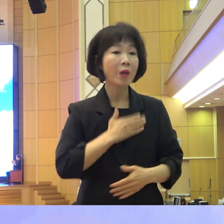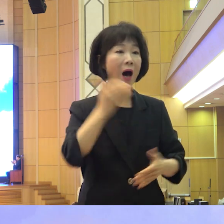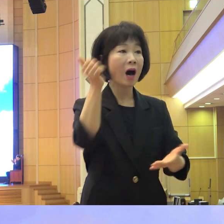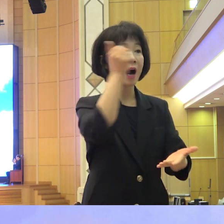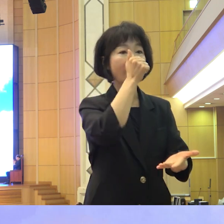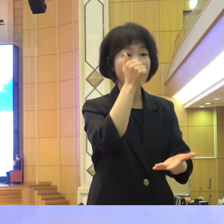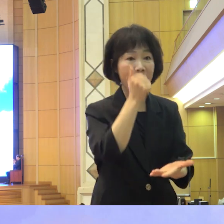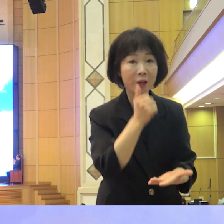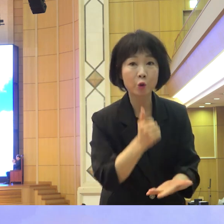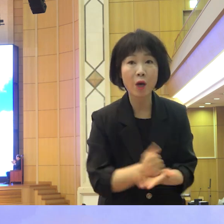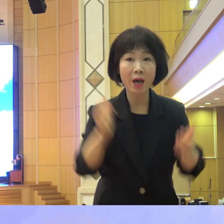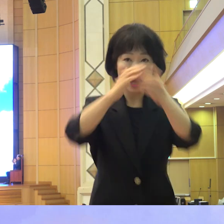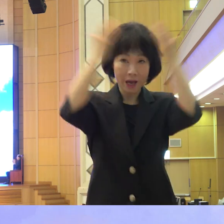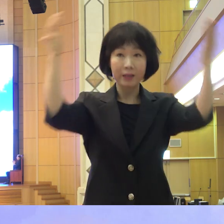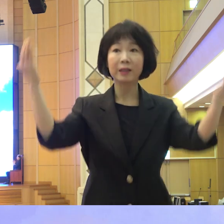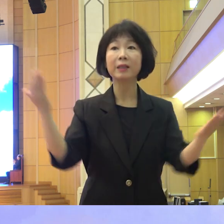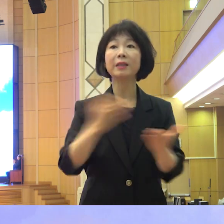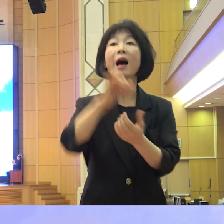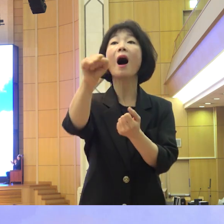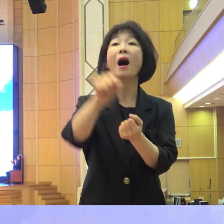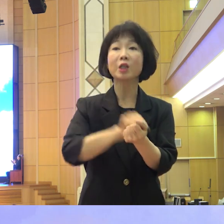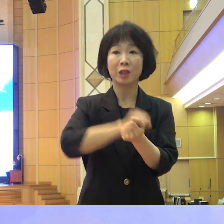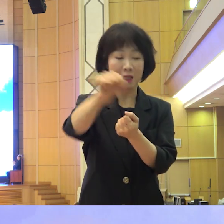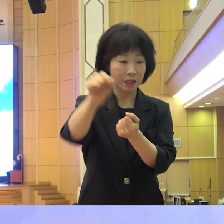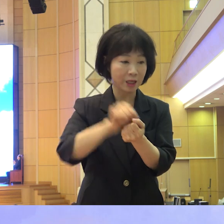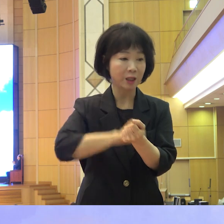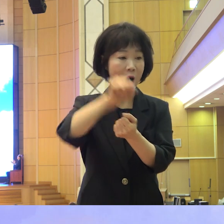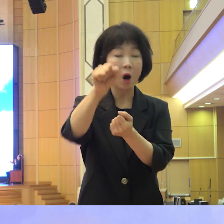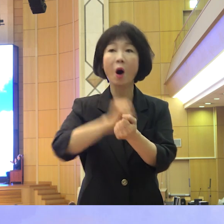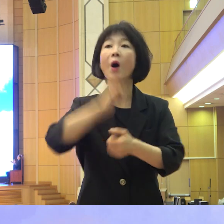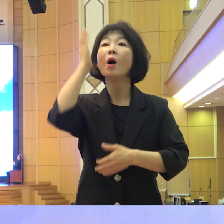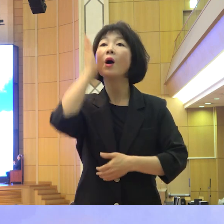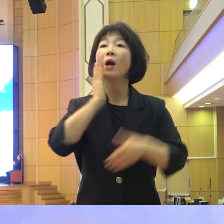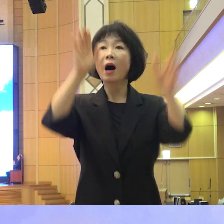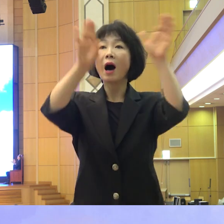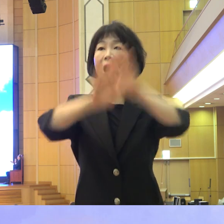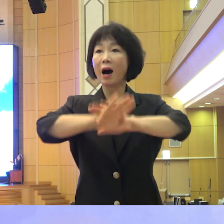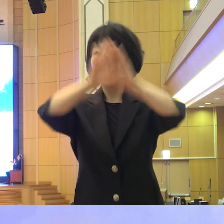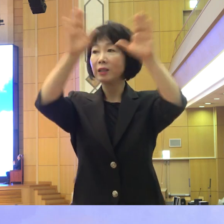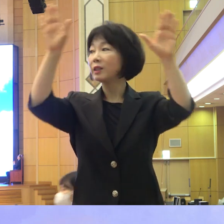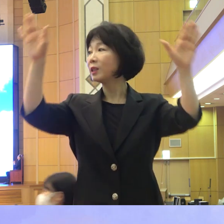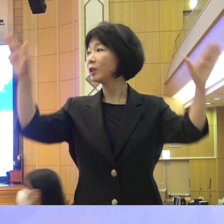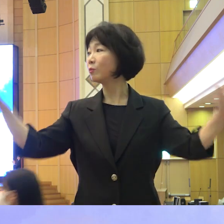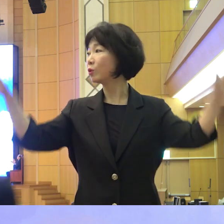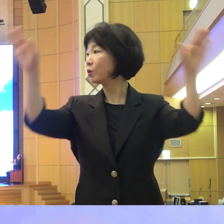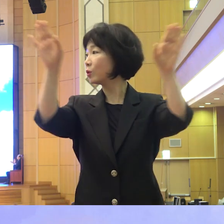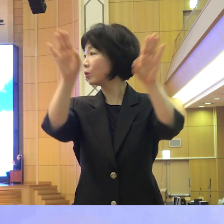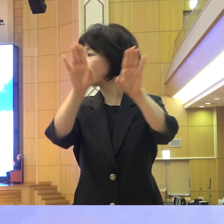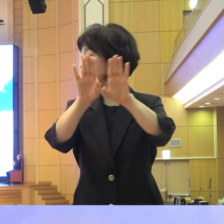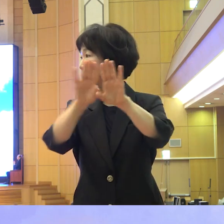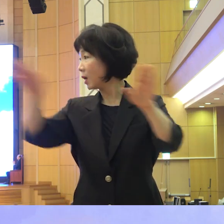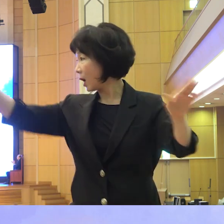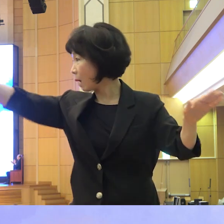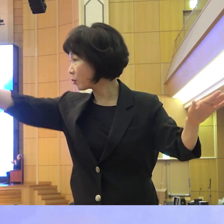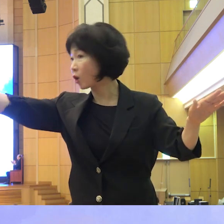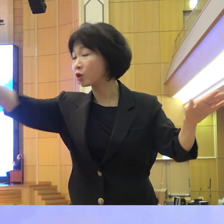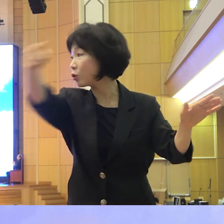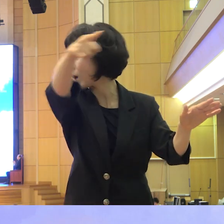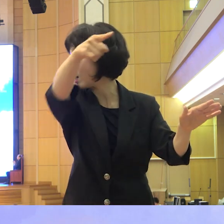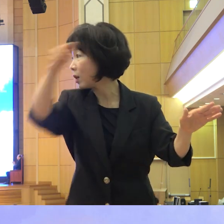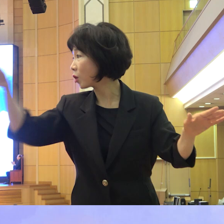사랑하시고 나의 죄를 다 씻어 하늘